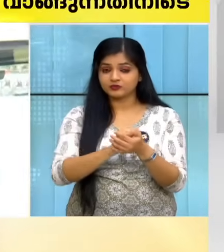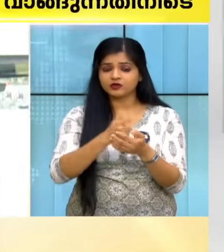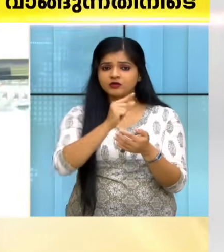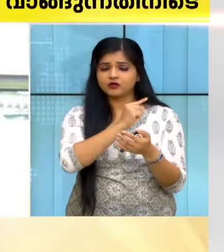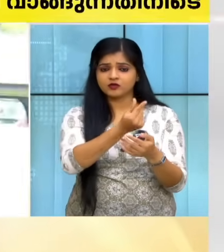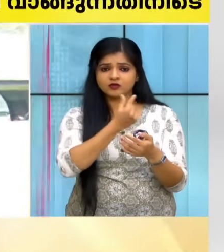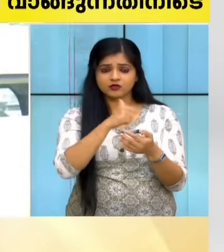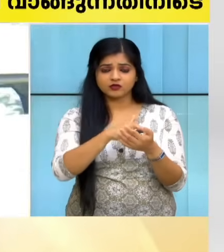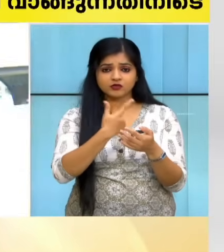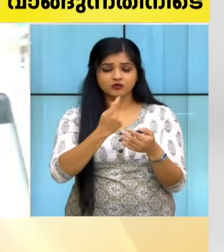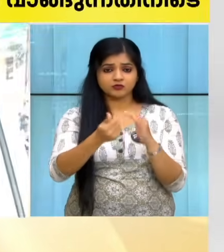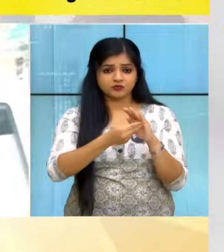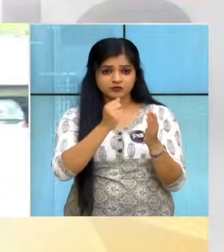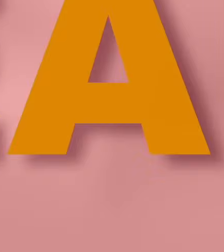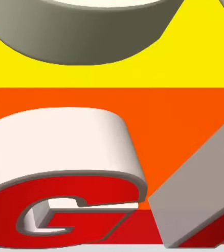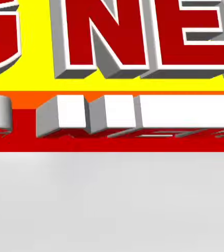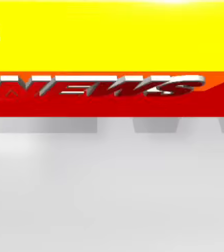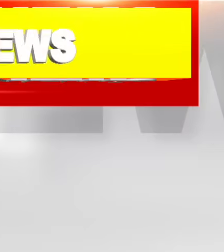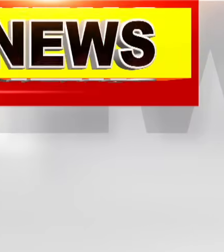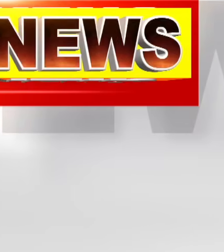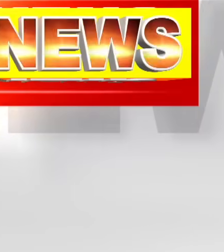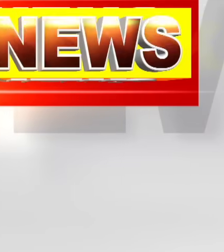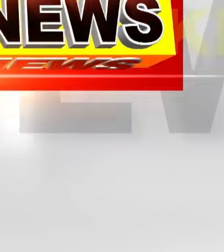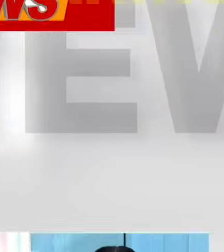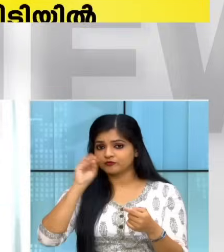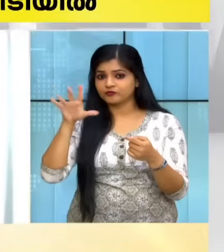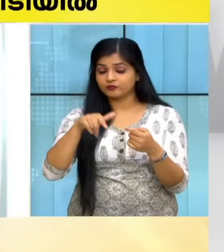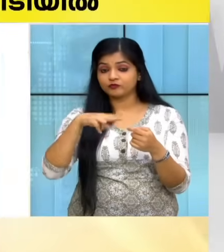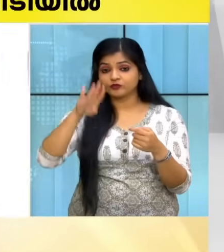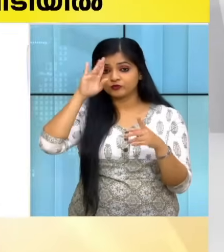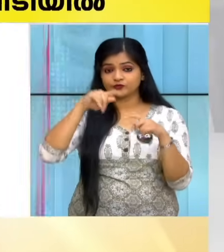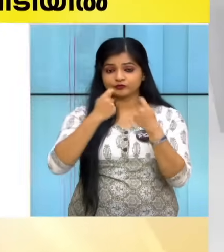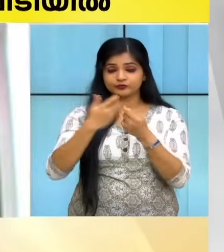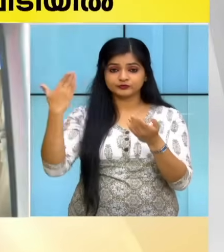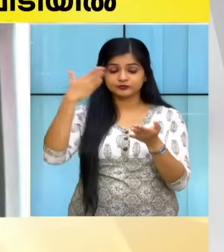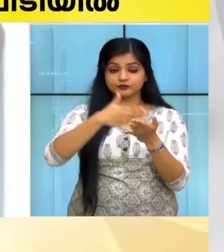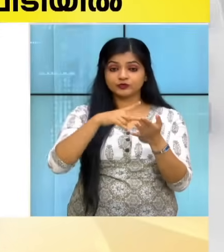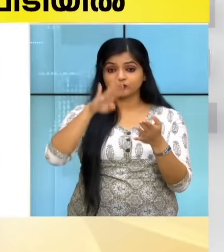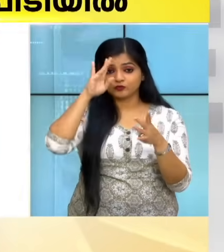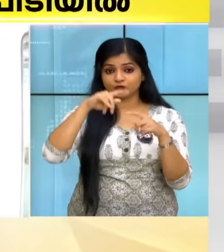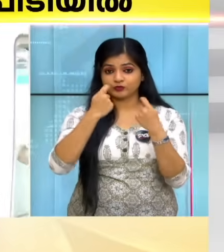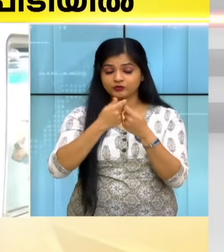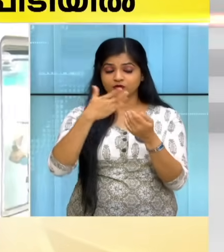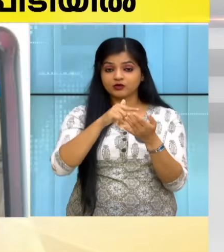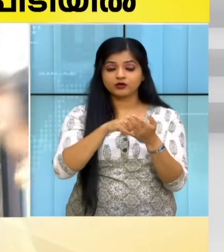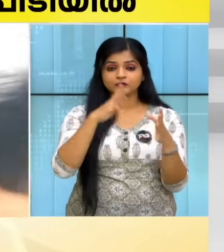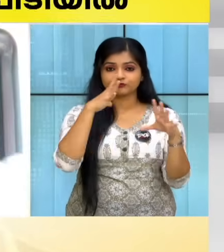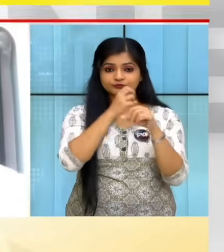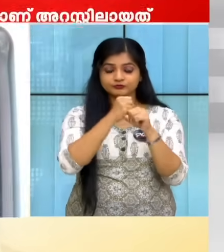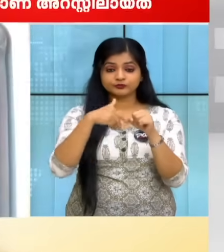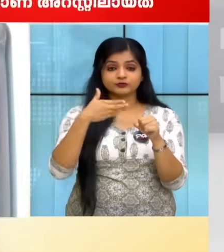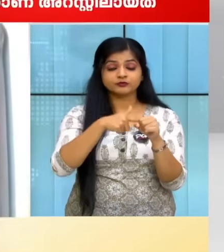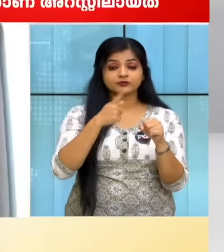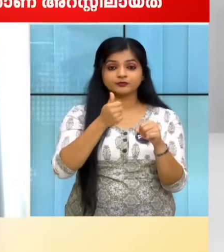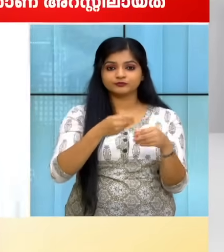വിജിലൻസിന് കൈമാറിയതനുസരിച്ചാണ് ഇന്ന് രാവിലെ വിജിലൻസ് സംഘം ഉൾപ്പെടെ ഓഫീസിലെത്തുകയും വിജിലൻസിന്റെ സാന്നിധ്യത്തിൽ ഈ പരാതിക്കാരൻ രഹസ്യമായി ഈ പണം